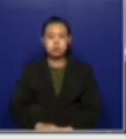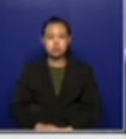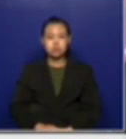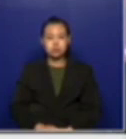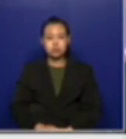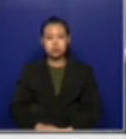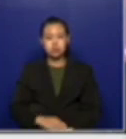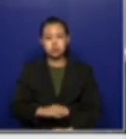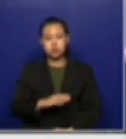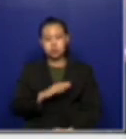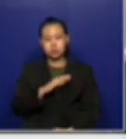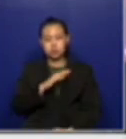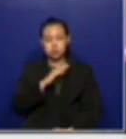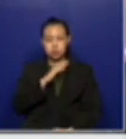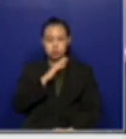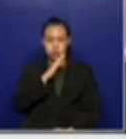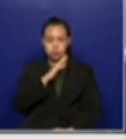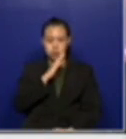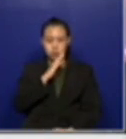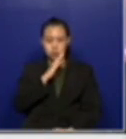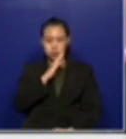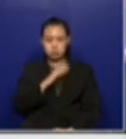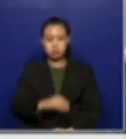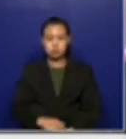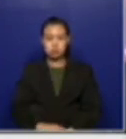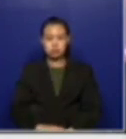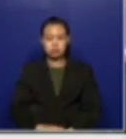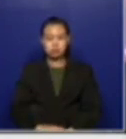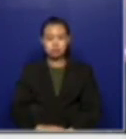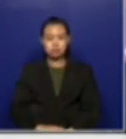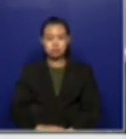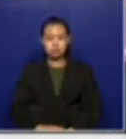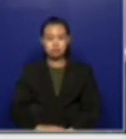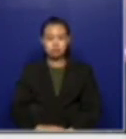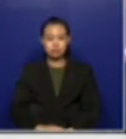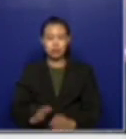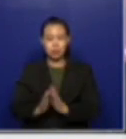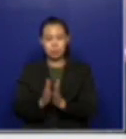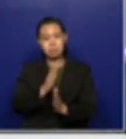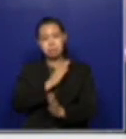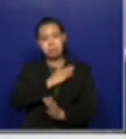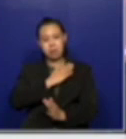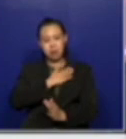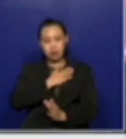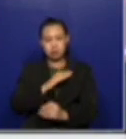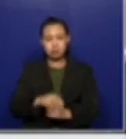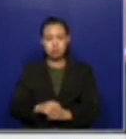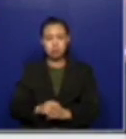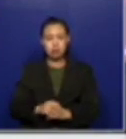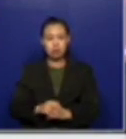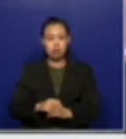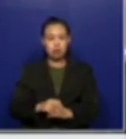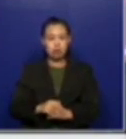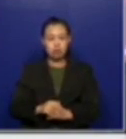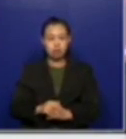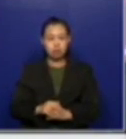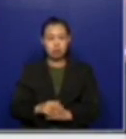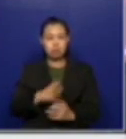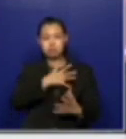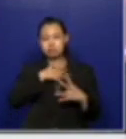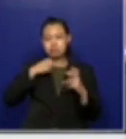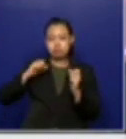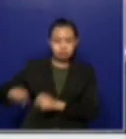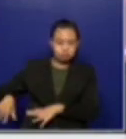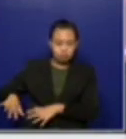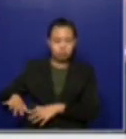อกเขาอยู่ไม่ได้หรอกพระบ้านผมวันนี้ทั้งหมดทั้งประเทศไทยหายไป 80,000 กว่าลูกตั้งแ